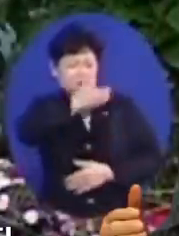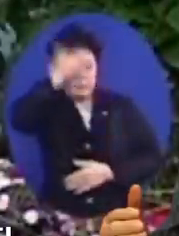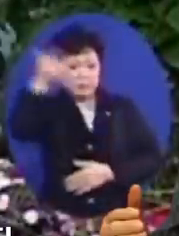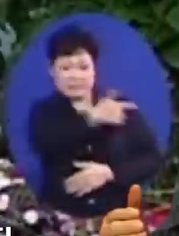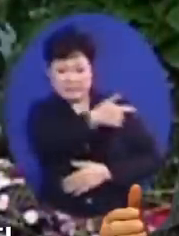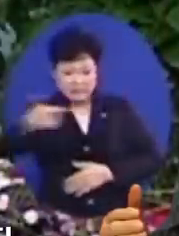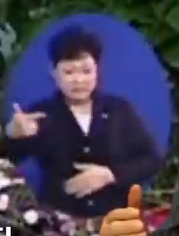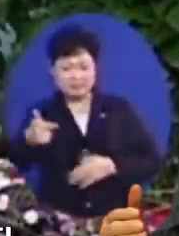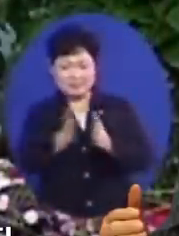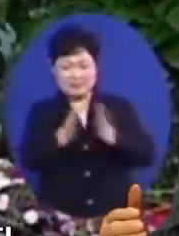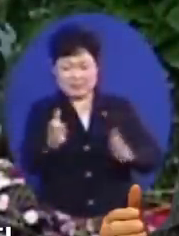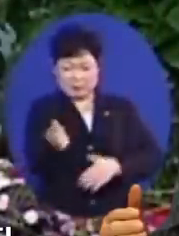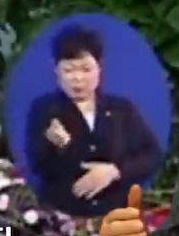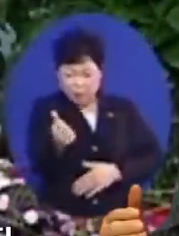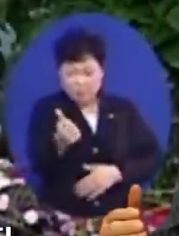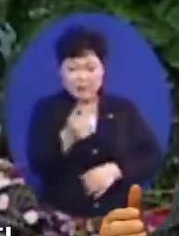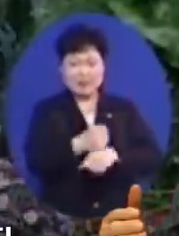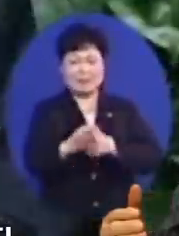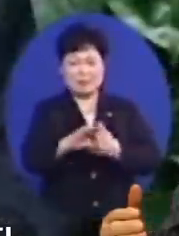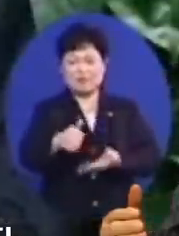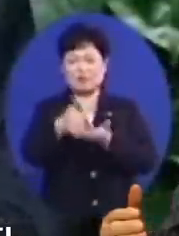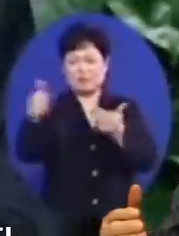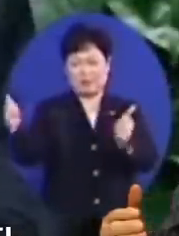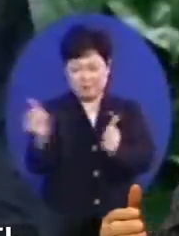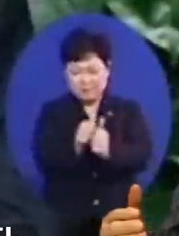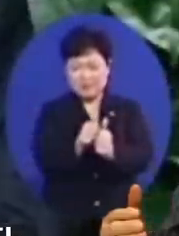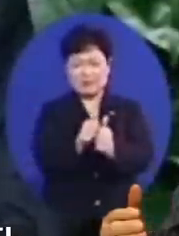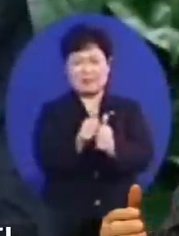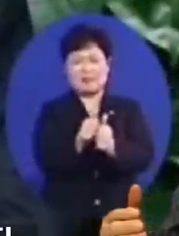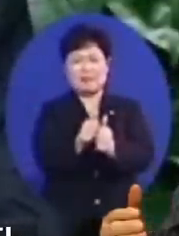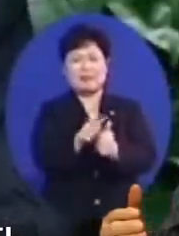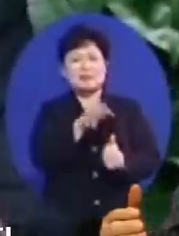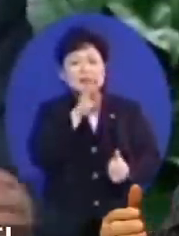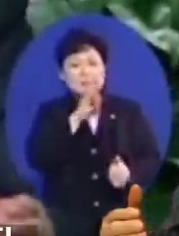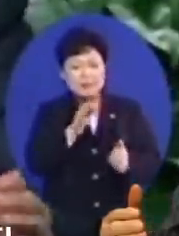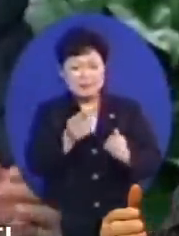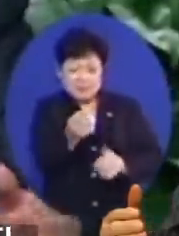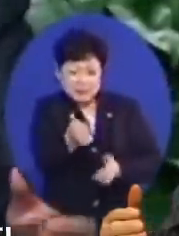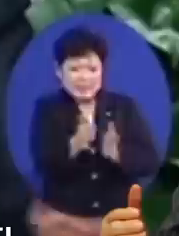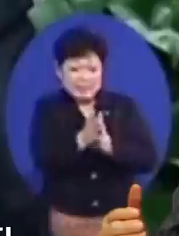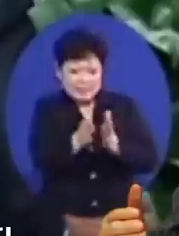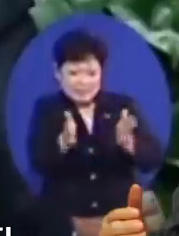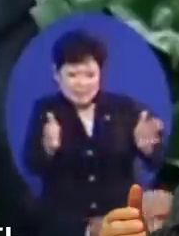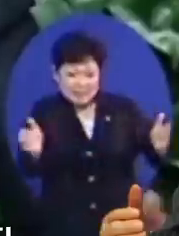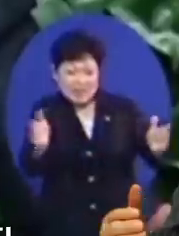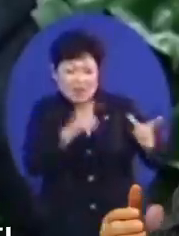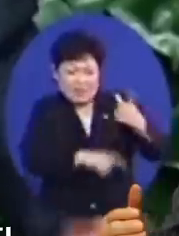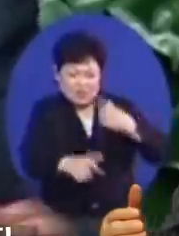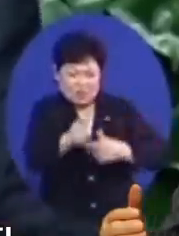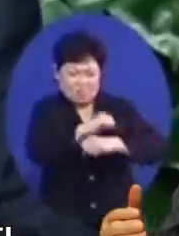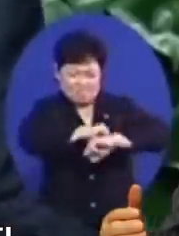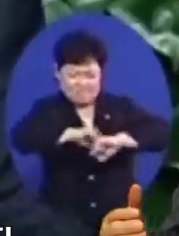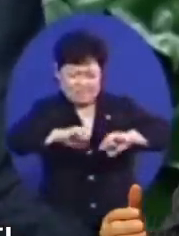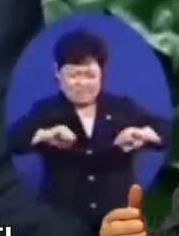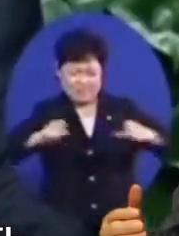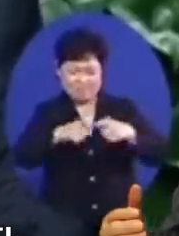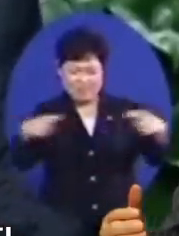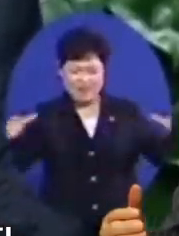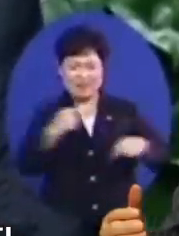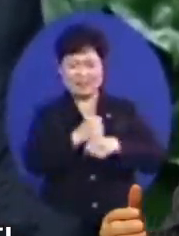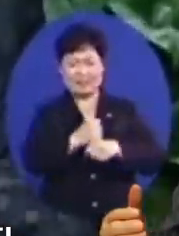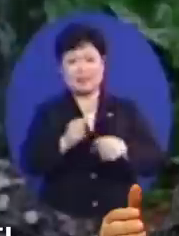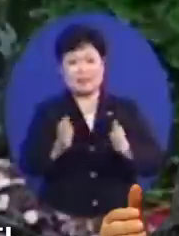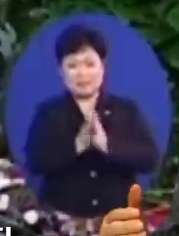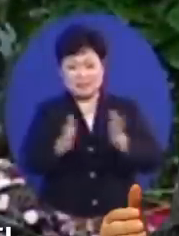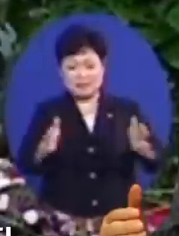꾸고 시작은 적게 하면 주님이 같이 계셔 그 적은 시작한 것을 장대하게 장대하게 만드는 것입니다. 시작은 미약하나